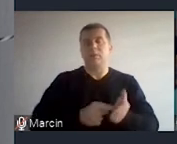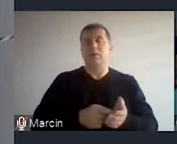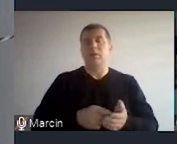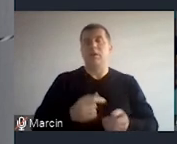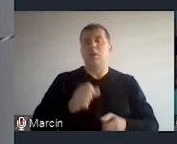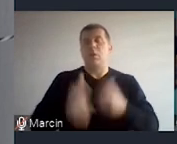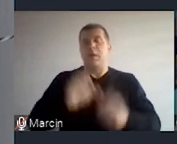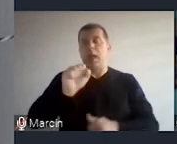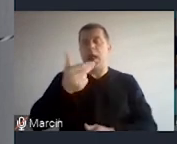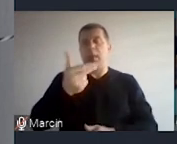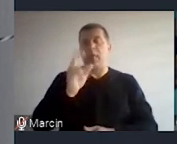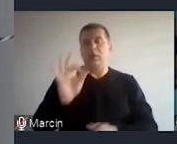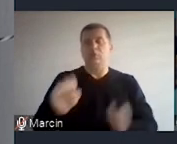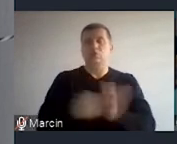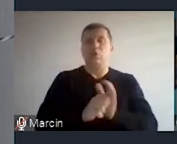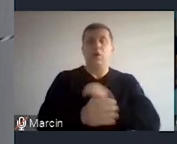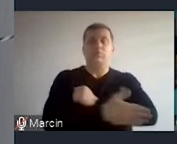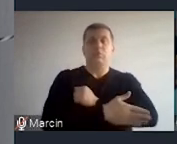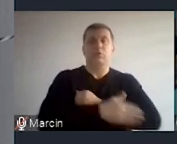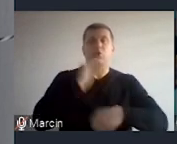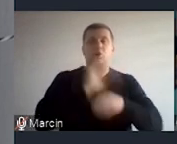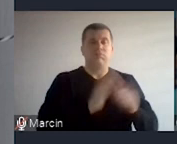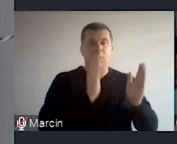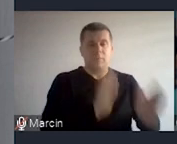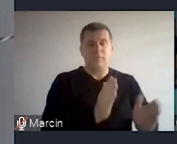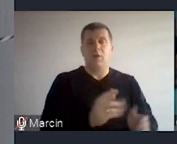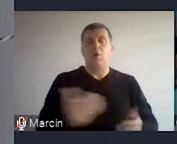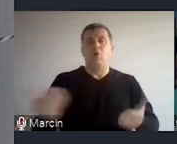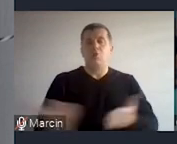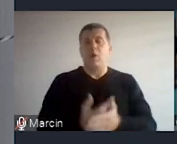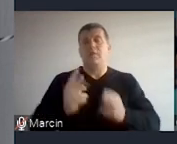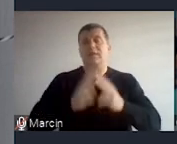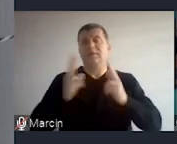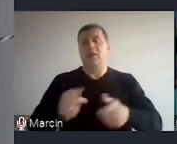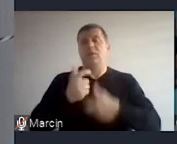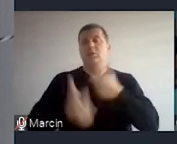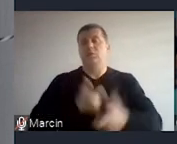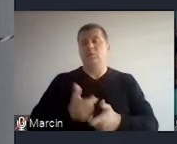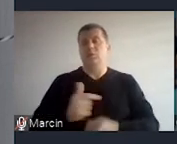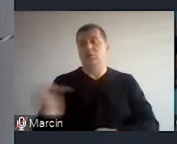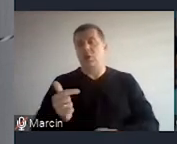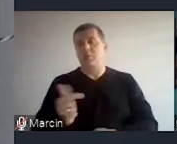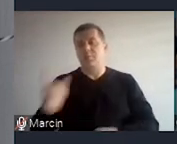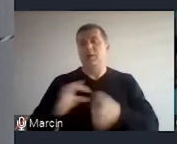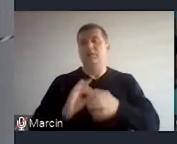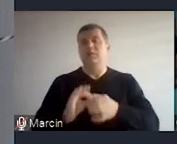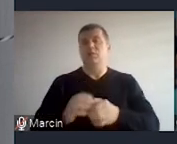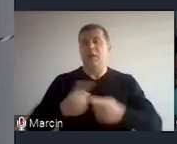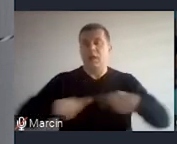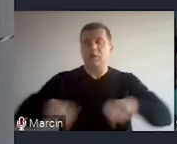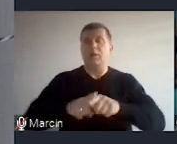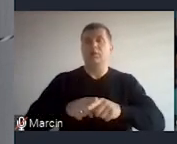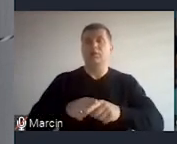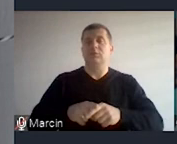wystawienia aneksu do podstawowej umowy i nowego zakresu czynności czy obowiązków związanego z